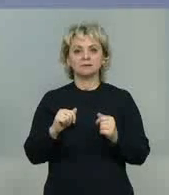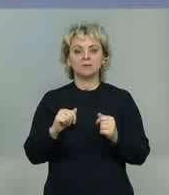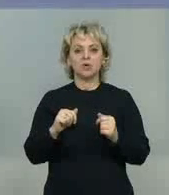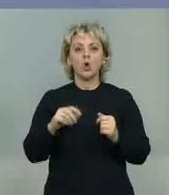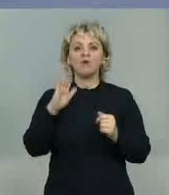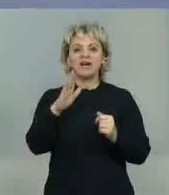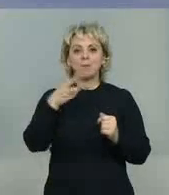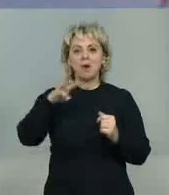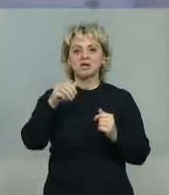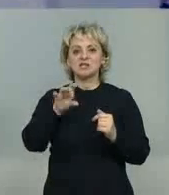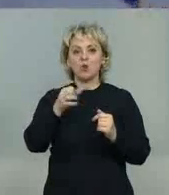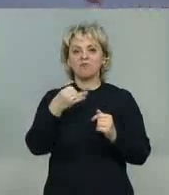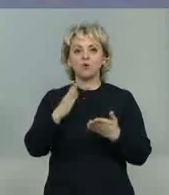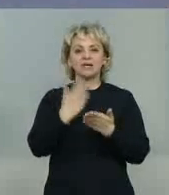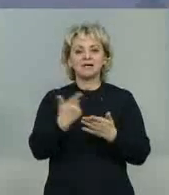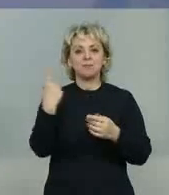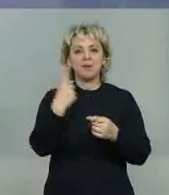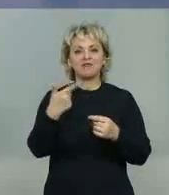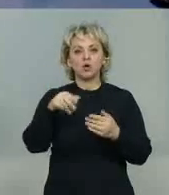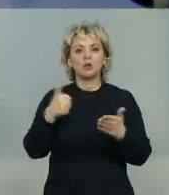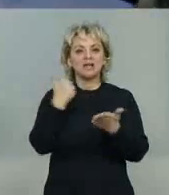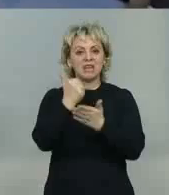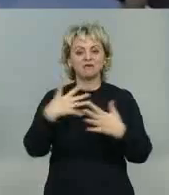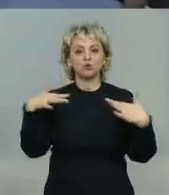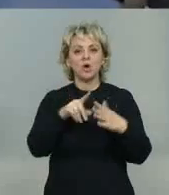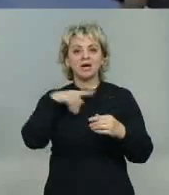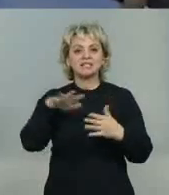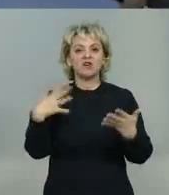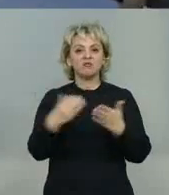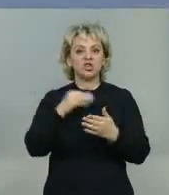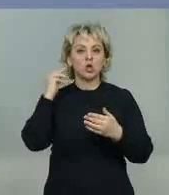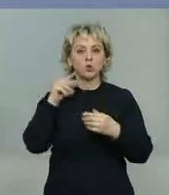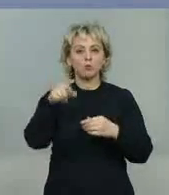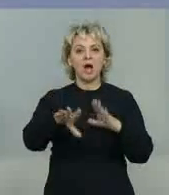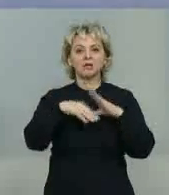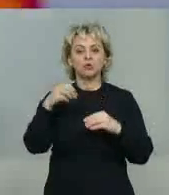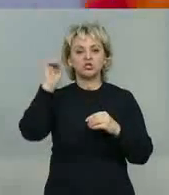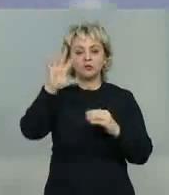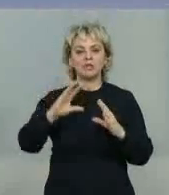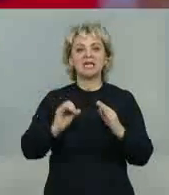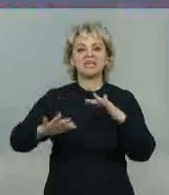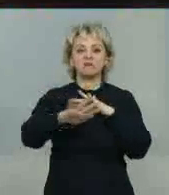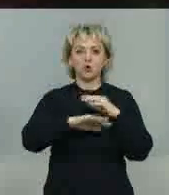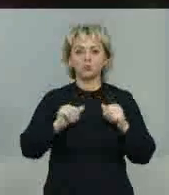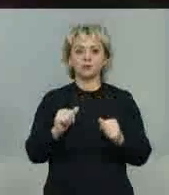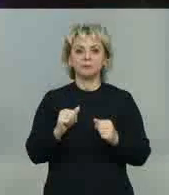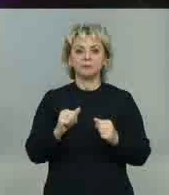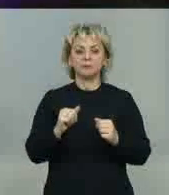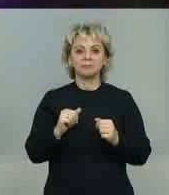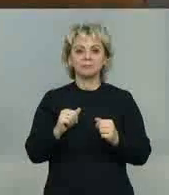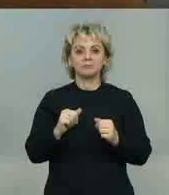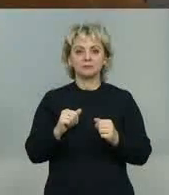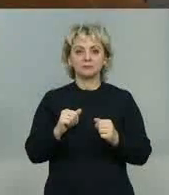У Валерии Масловой есть первый гол за главную сборную. Россиянки обыграли румынок в отборе на чемпионат Европы.